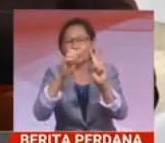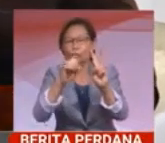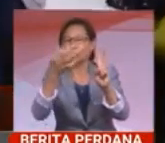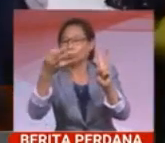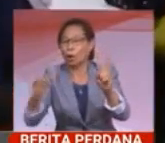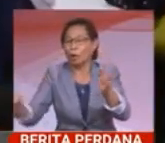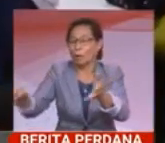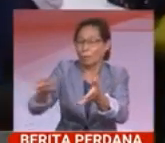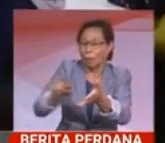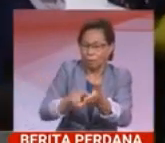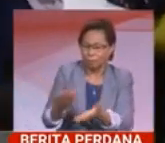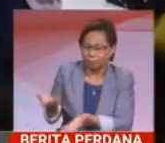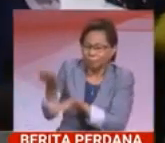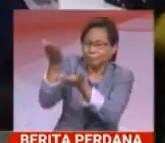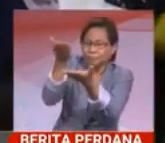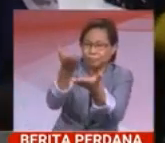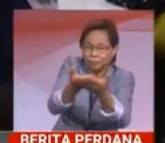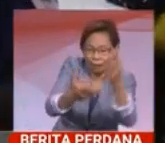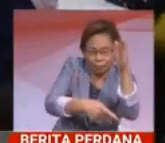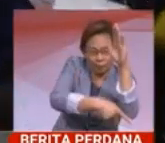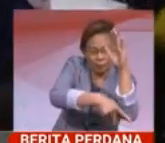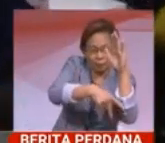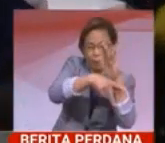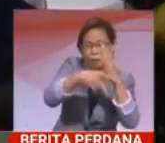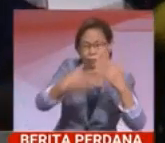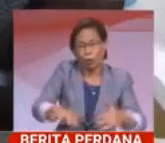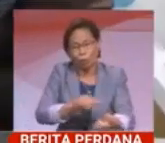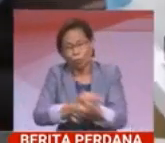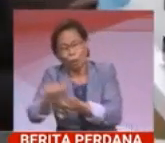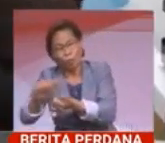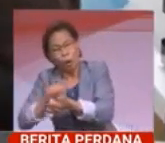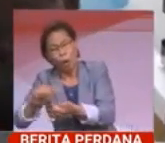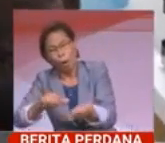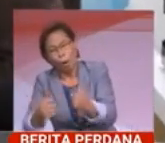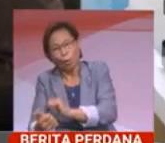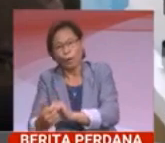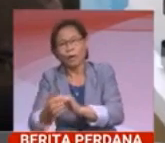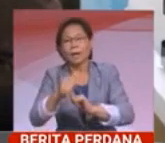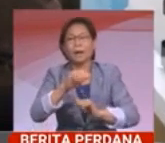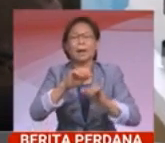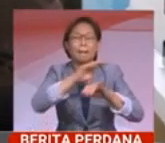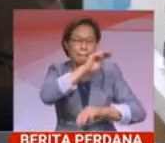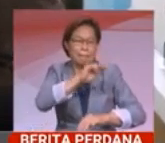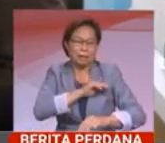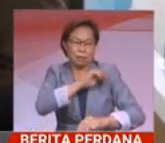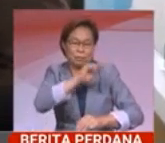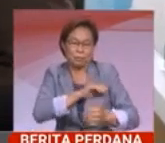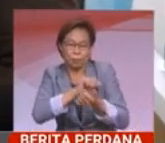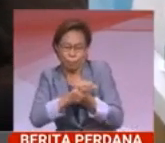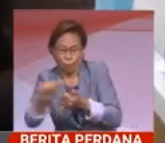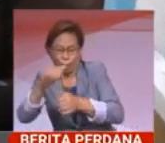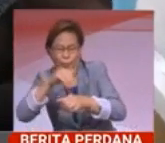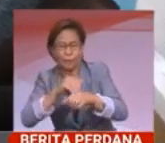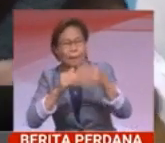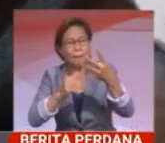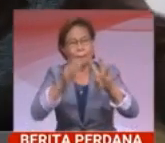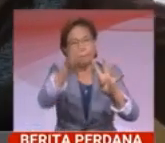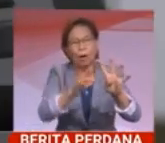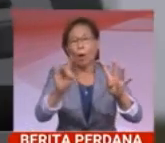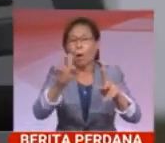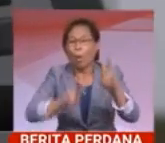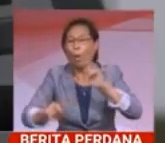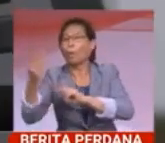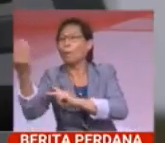laporan itu hanya dapat dibentangkan di paling setelah diluluskan oleh musyawarah jamaah menteri pada 14 ongkos lalu